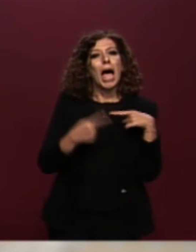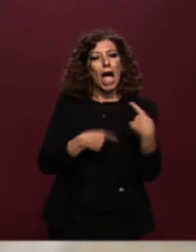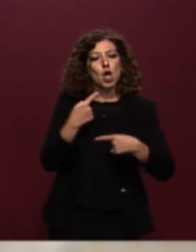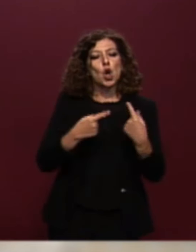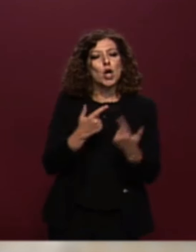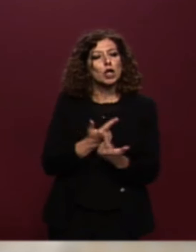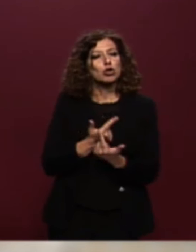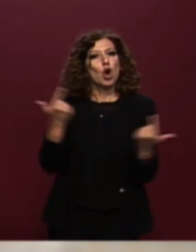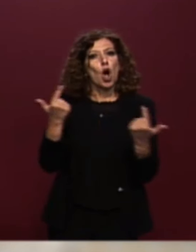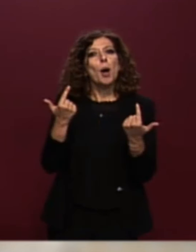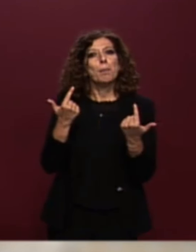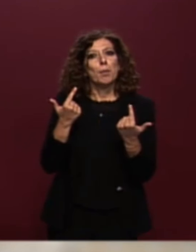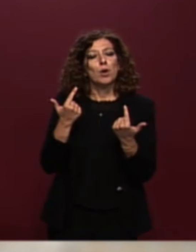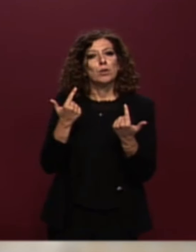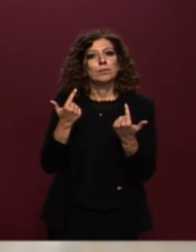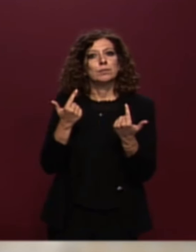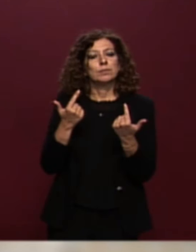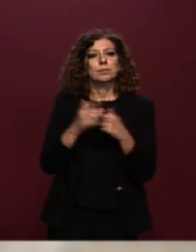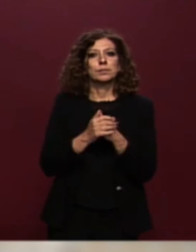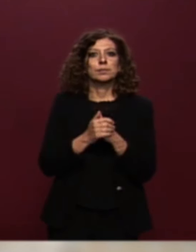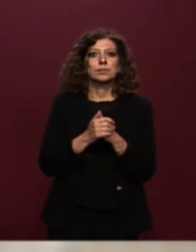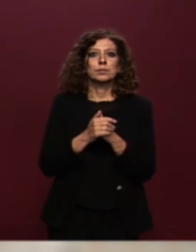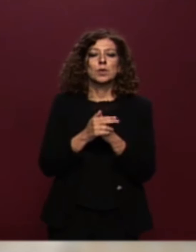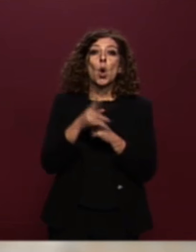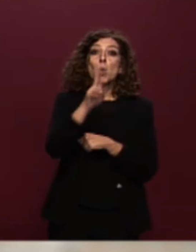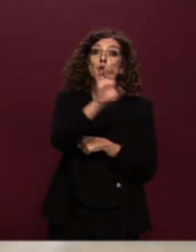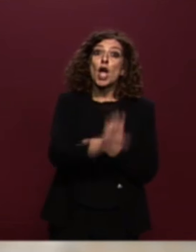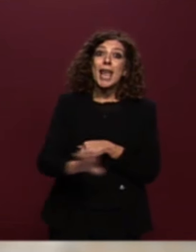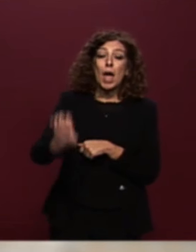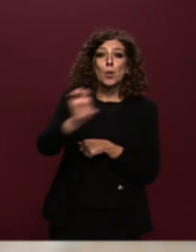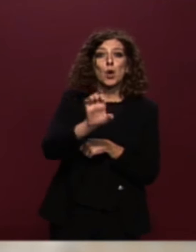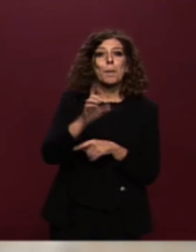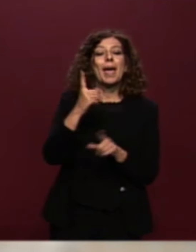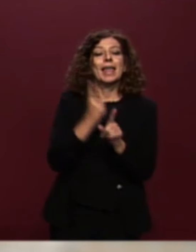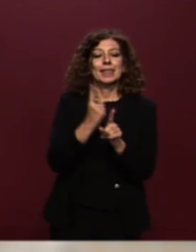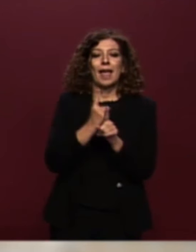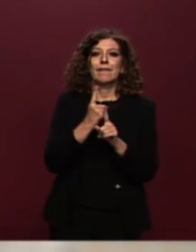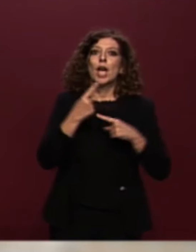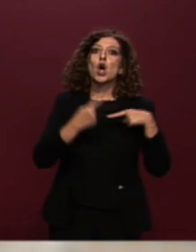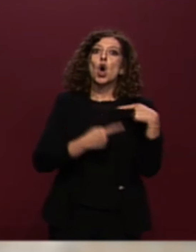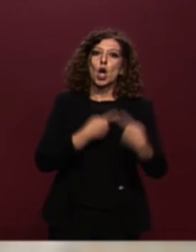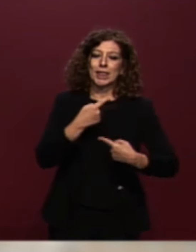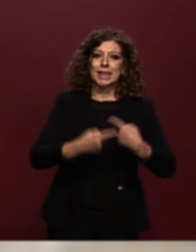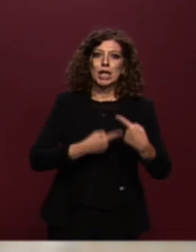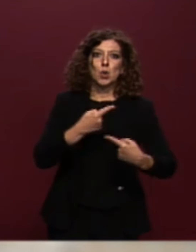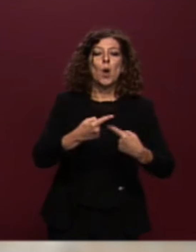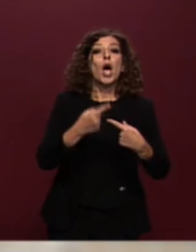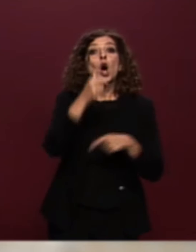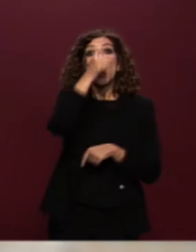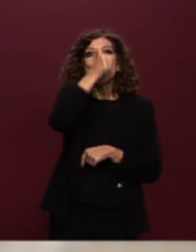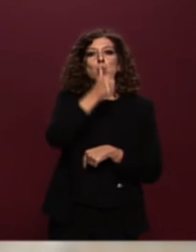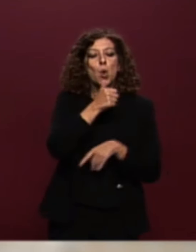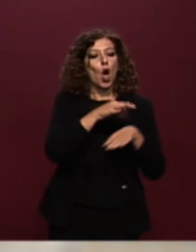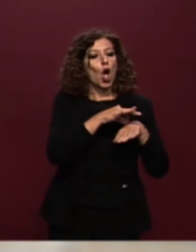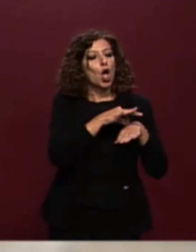con troppa frequenza. L'Unione Europea dovrà continuare a svolgere un ruolo